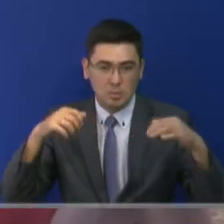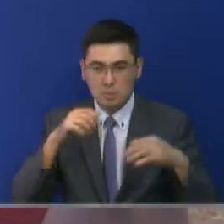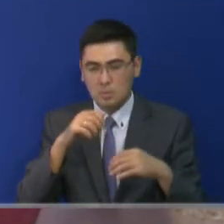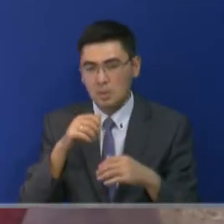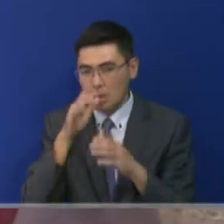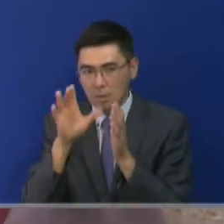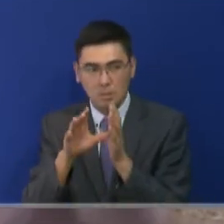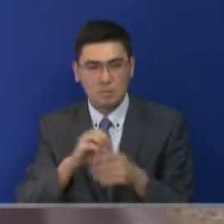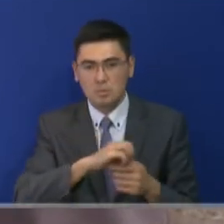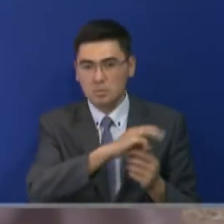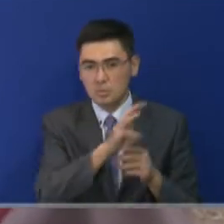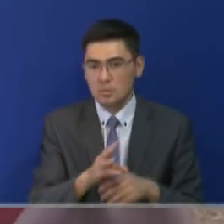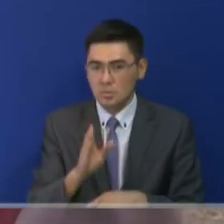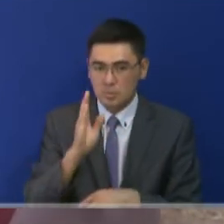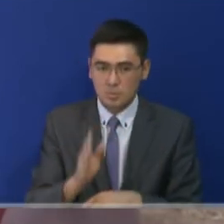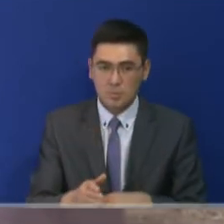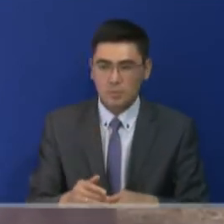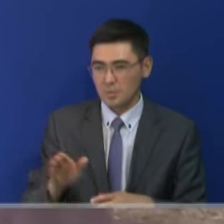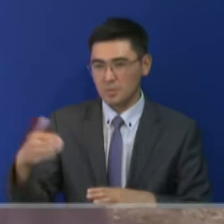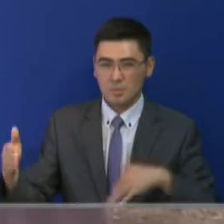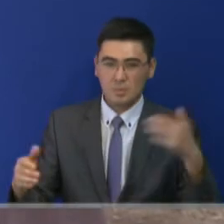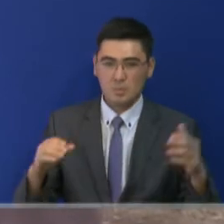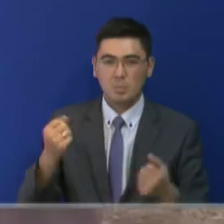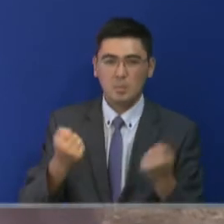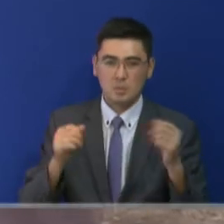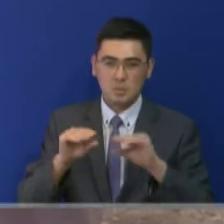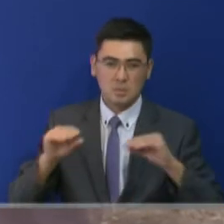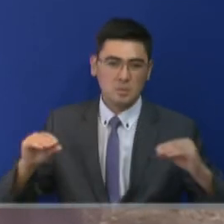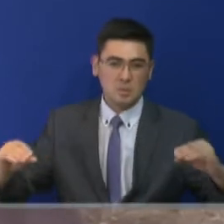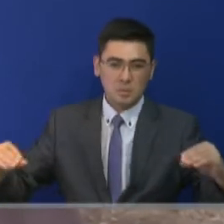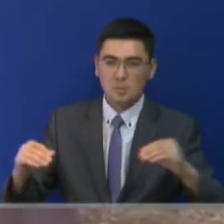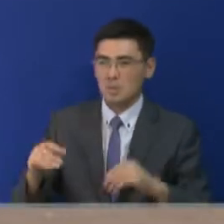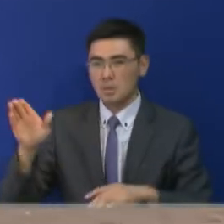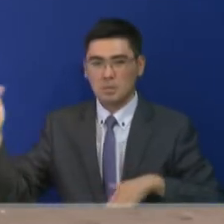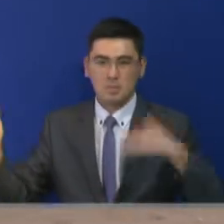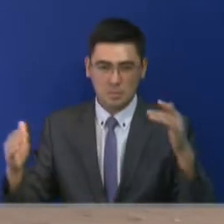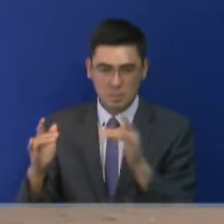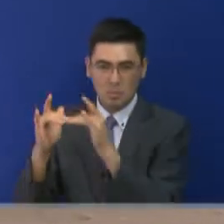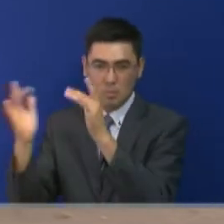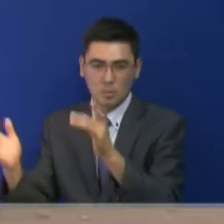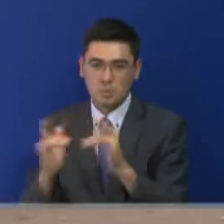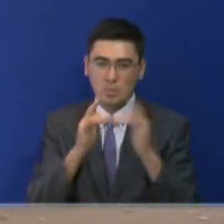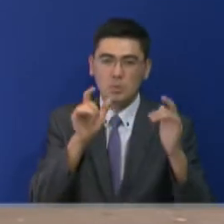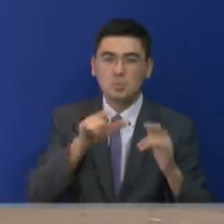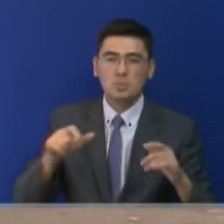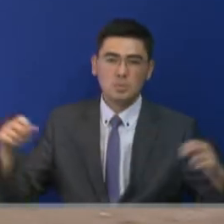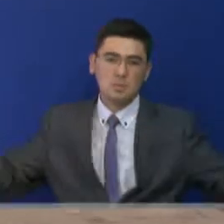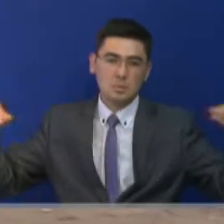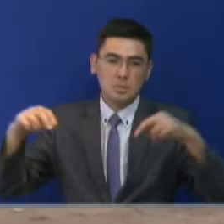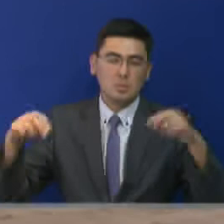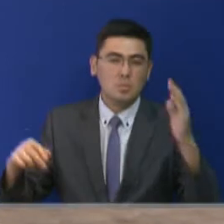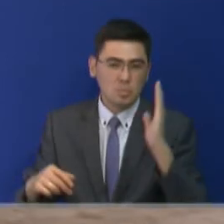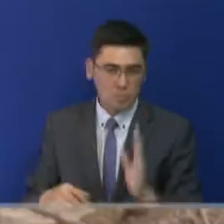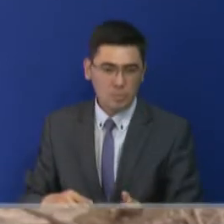бар, ар жағында, бер жағында через мост өтіп адамдар келетін. Бұдан бөлек жобаға сәйкес 3